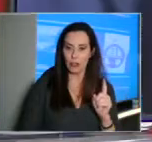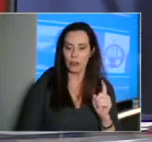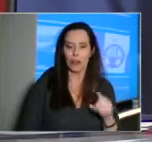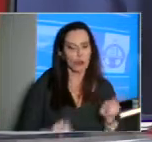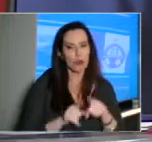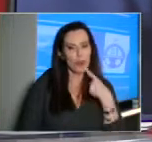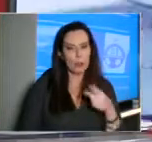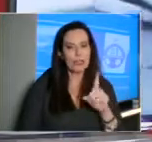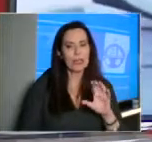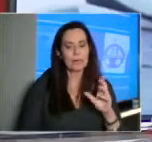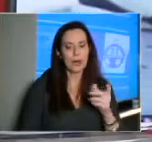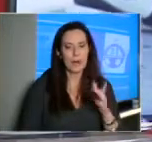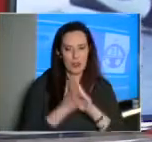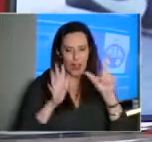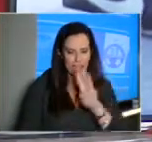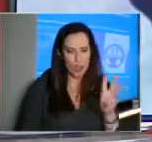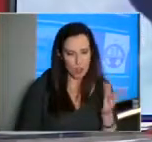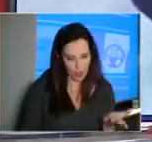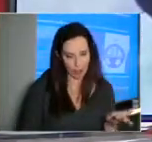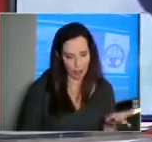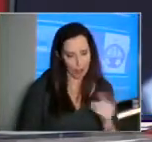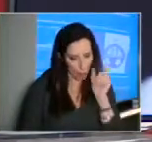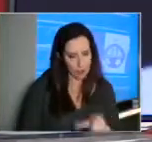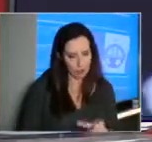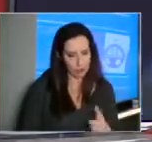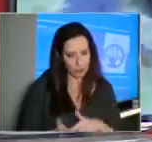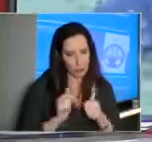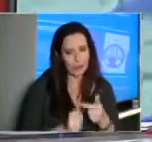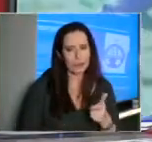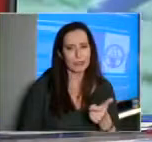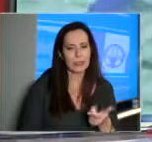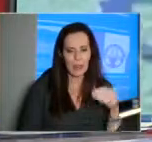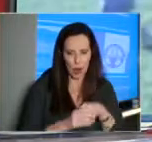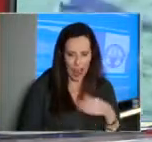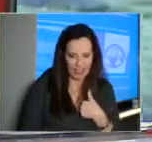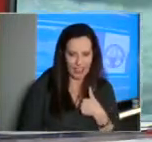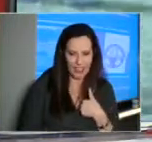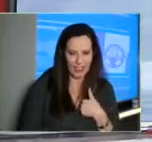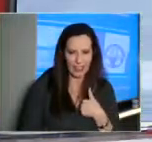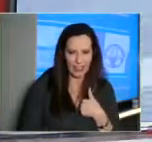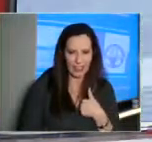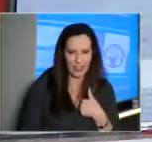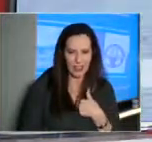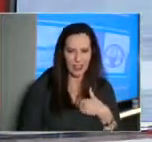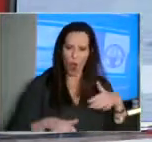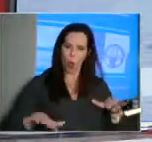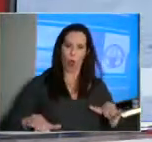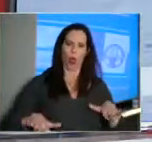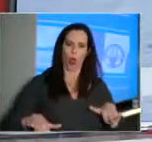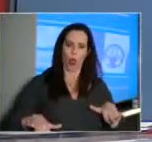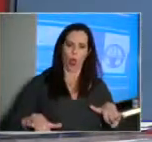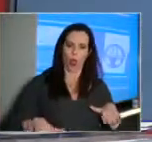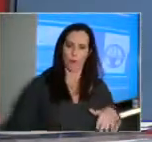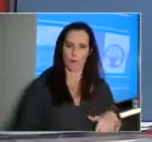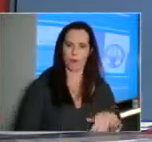כמו שאמרת, עם הסכום הזה, 17 שקל לכל אזרח בשביל הספורט, זה כולל אני, כשלא זז מהמיטה, מהקורסה